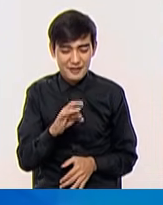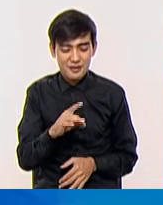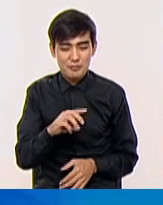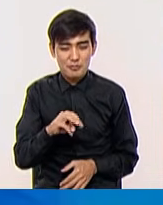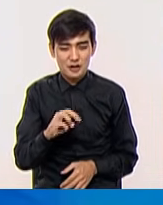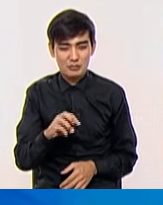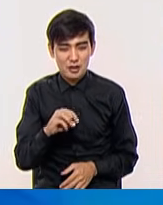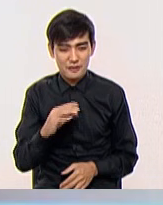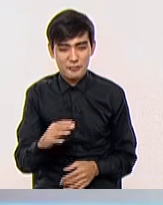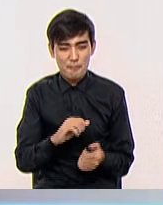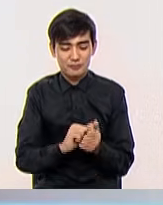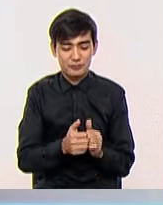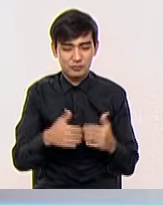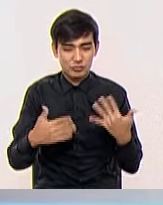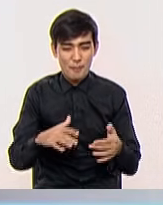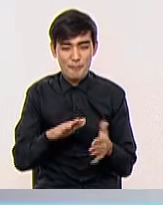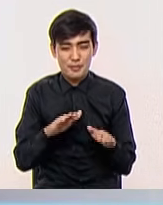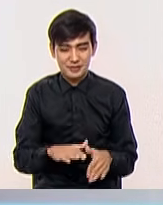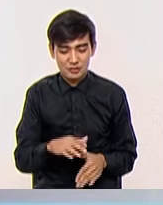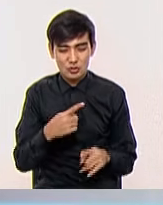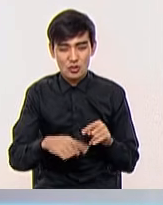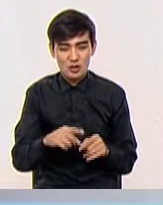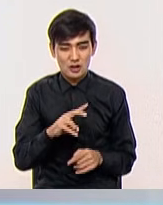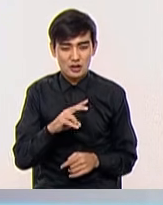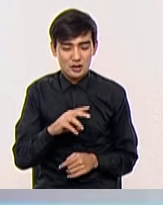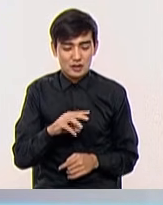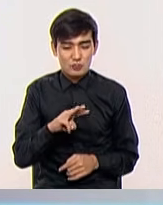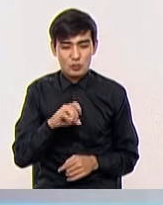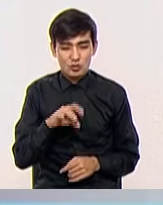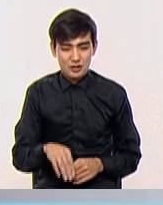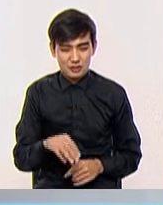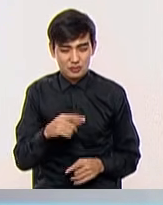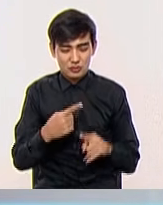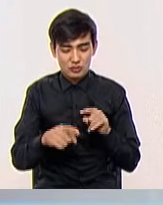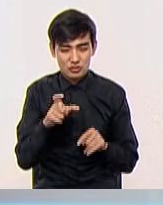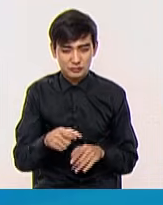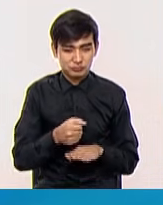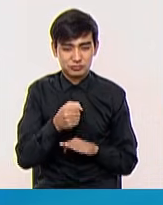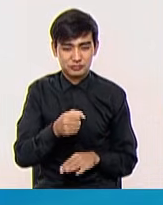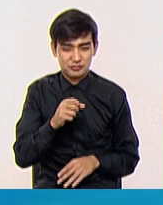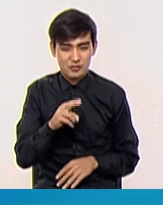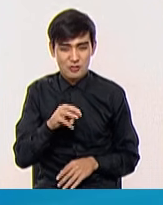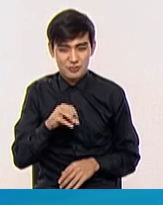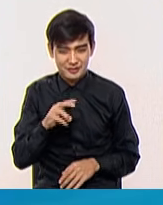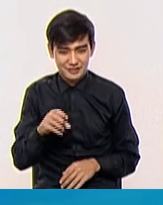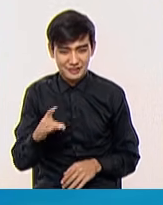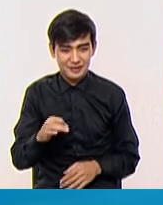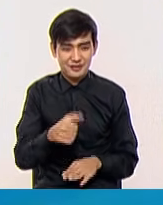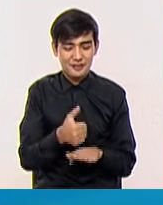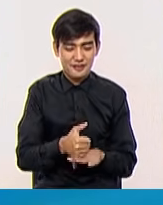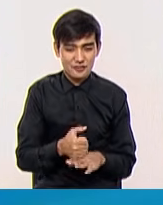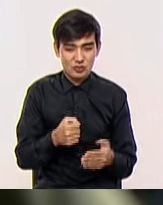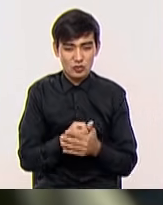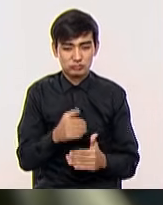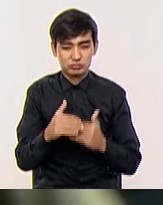Ермекбаевтың орнына бүгіннен бастап генерал-лейтенант Мұрат Бектанов келді. Взвод командирінен бастап, жаяу әскердің бас қолбасшысы лауазымына